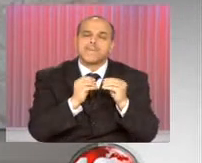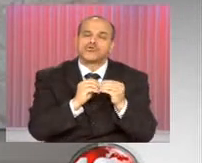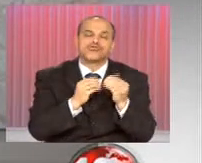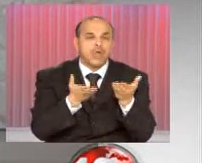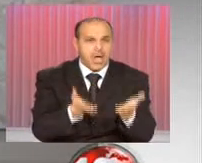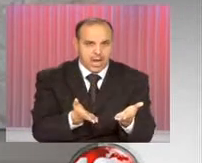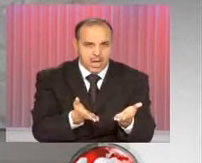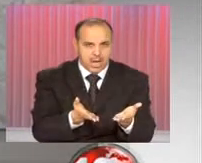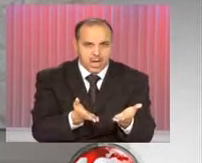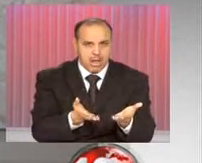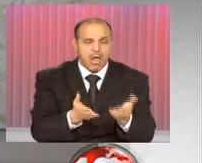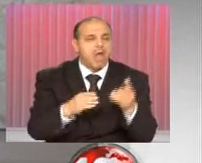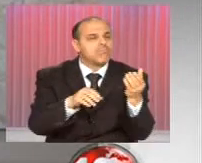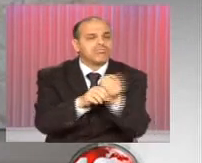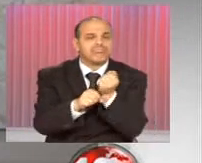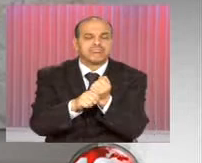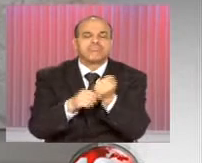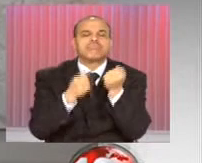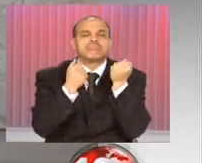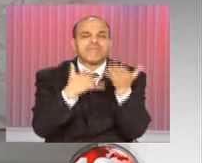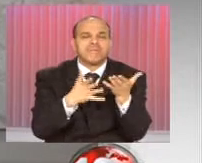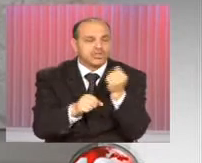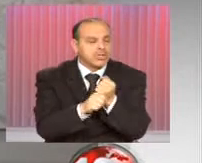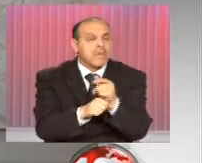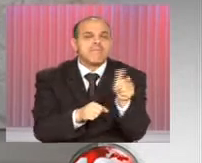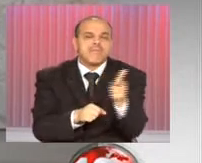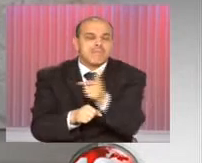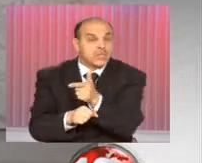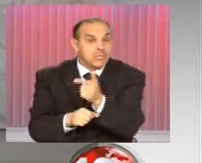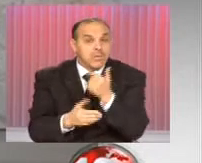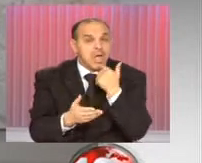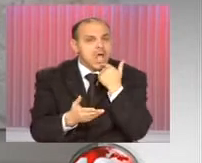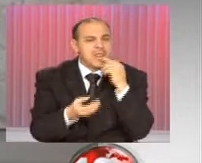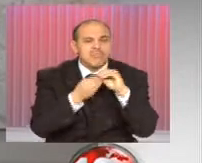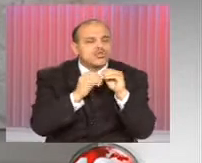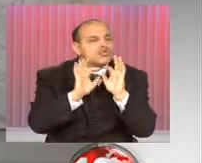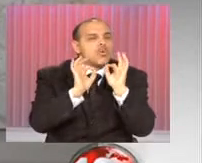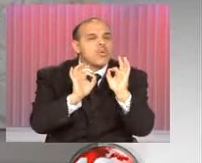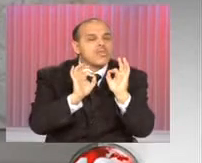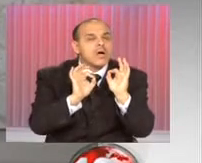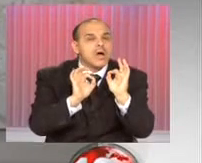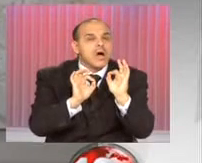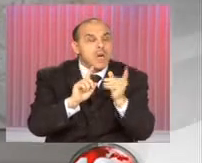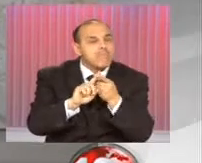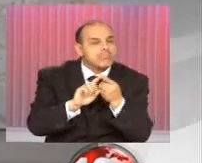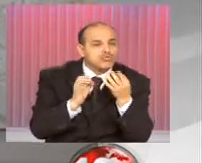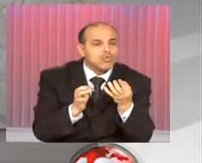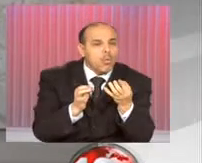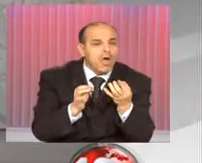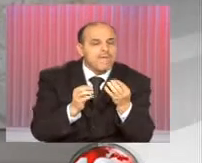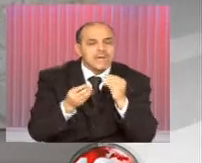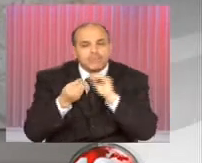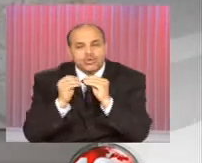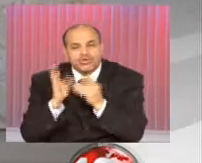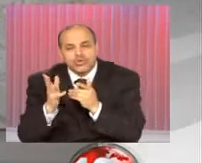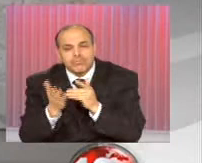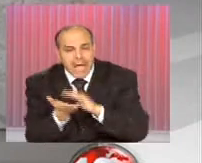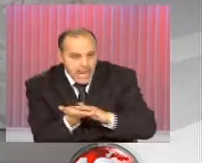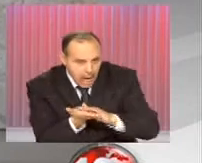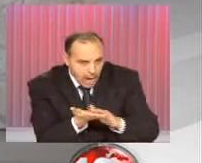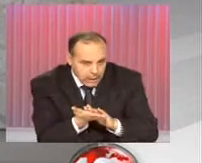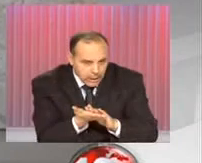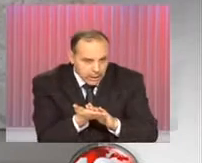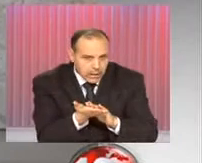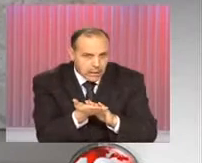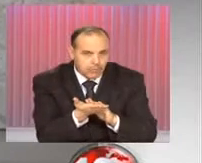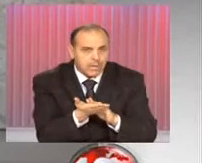التي تحول دون تحقيق المشاريع الاستثمارية هناك. عراقيل يتخصص أهمها في المشاكل العقارية في